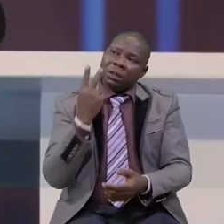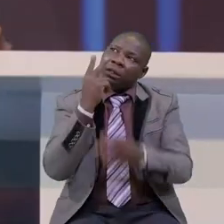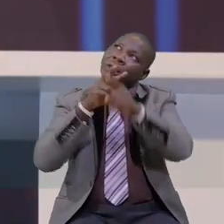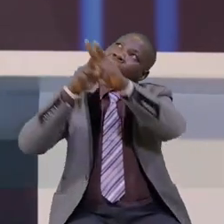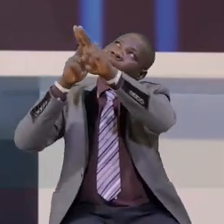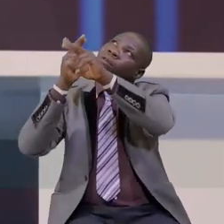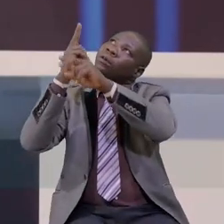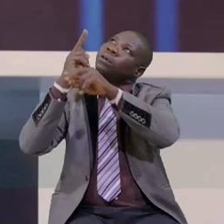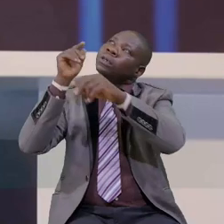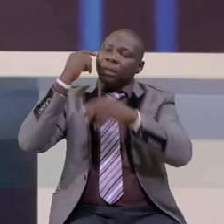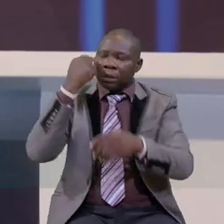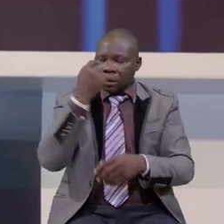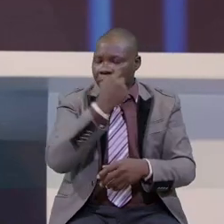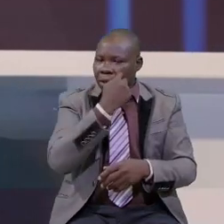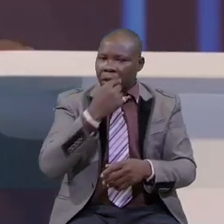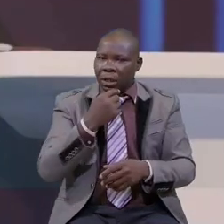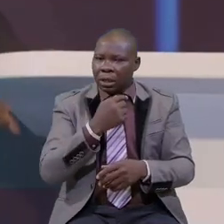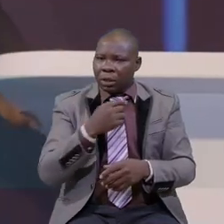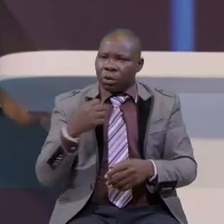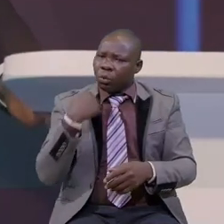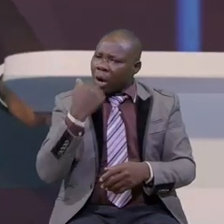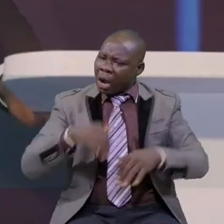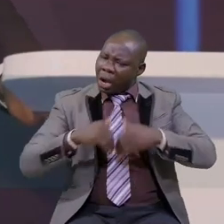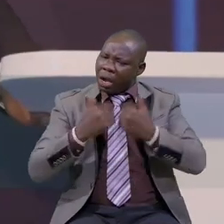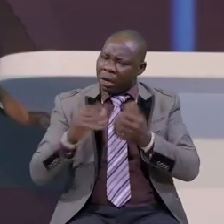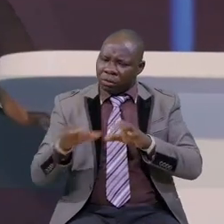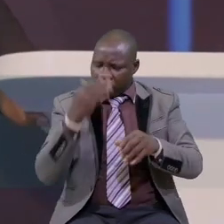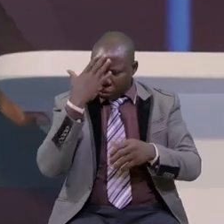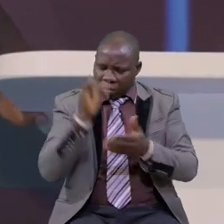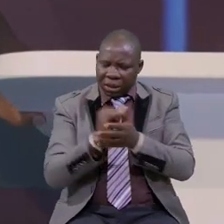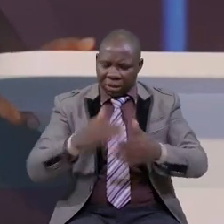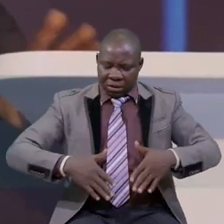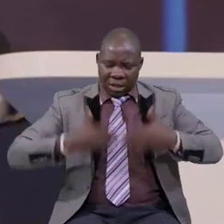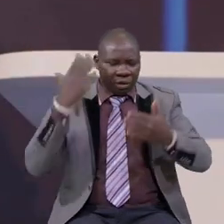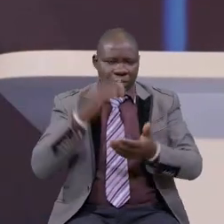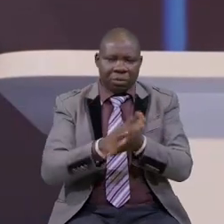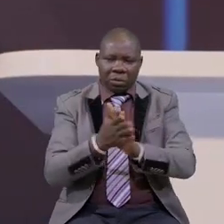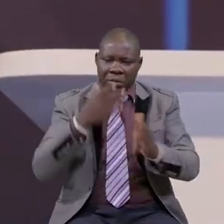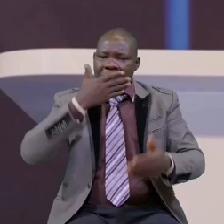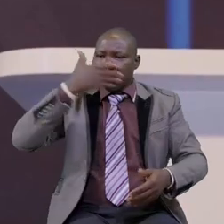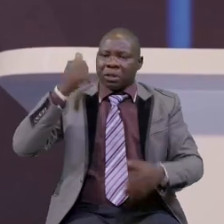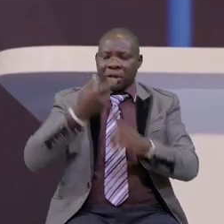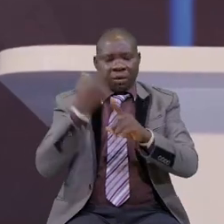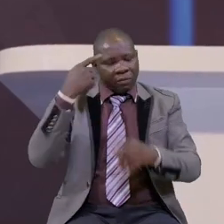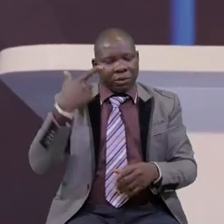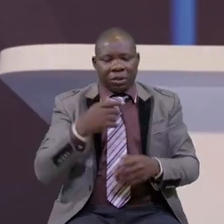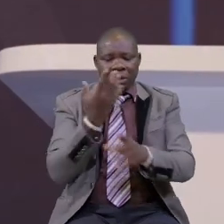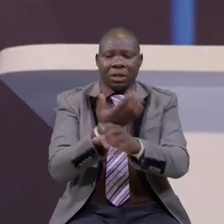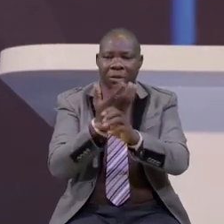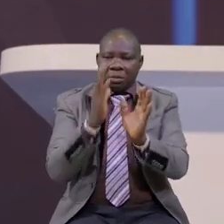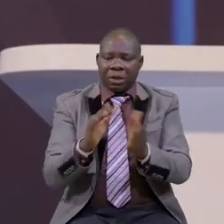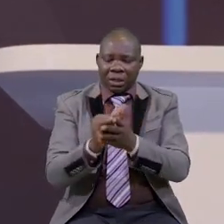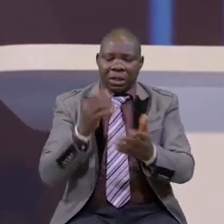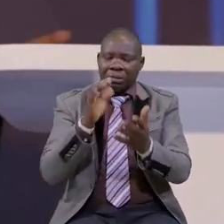vie sera meilleure pour le mendiant qui croit au Seigneur ici-bas, quand il sera dans l'au-delà, et la vie sera terrible,